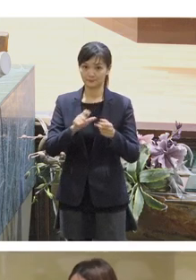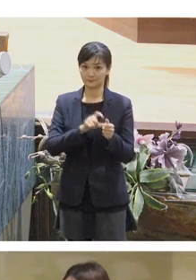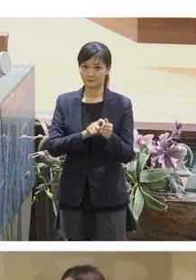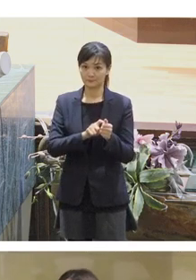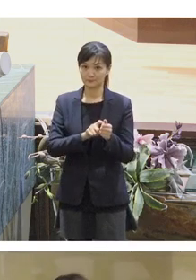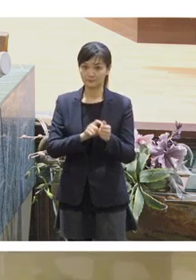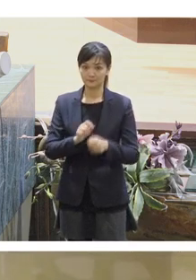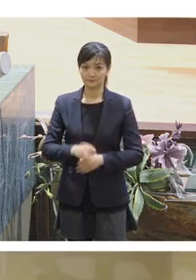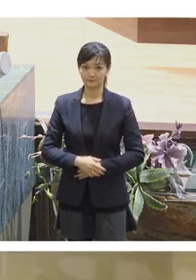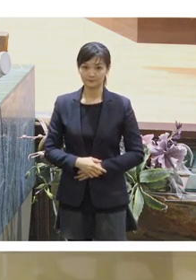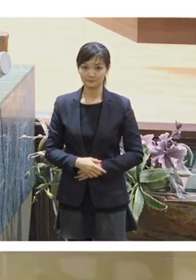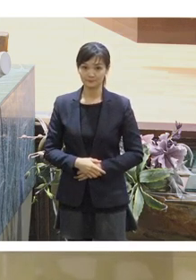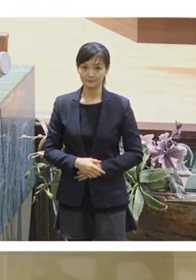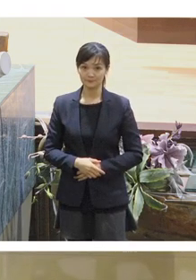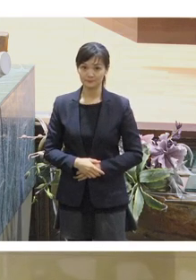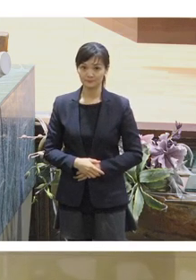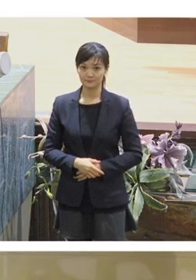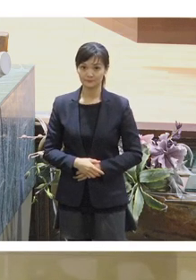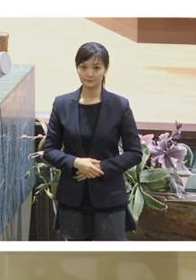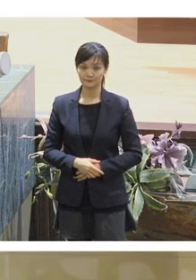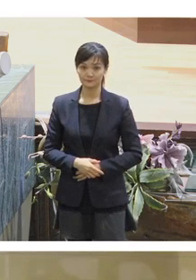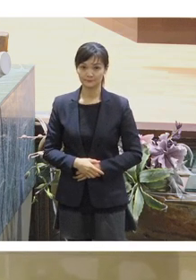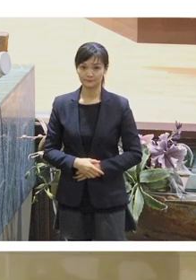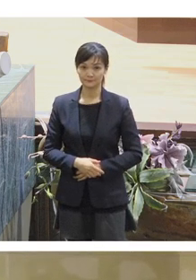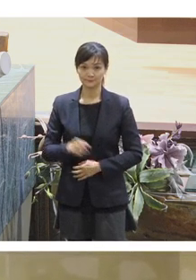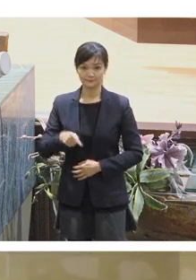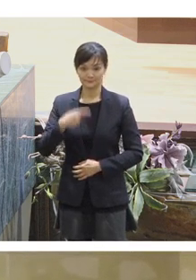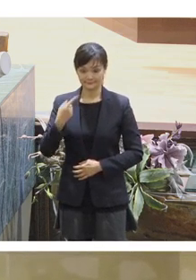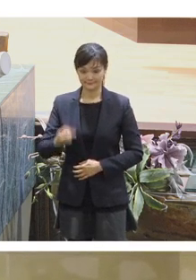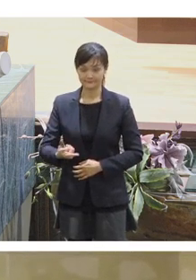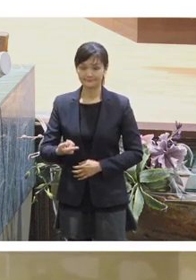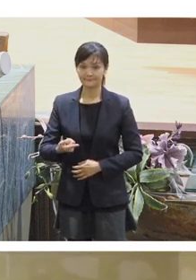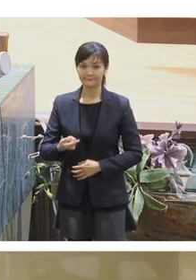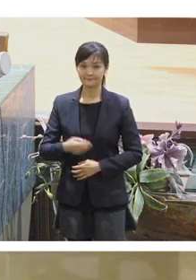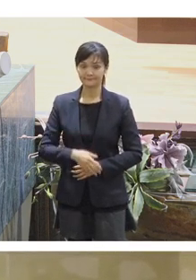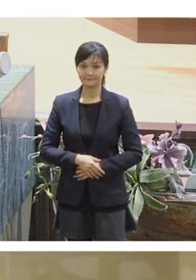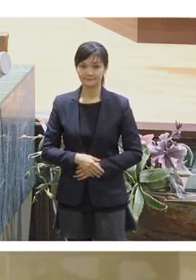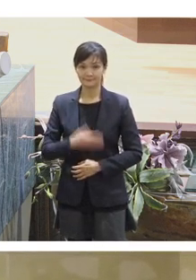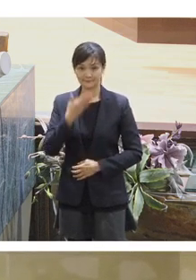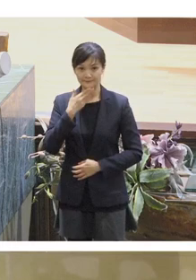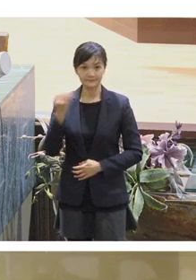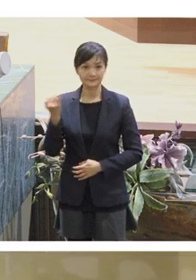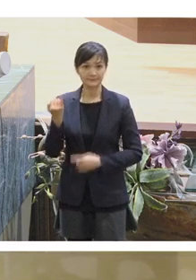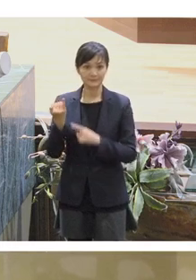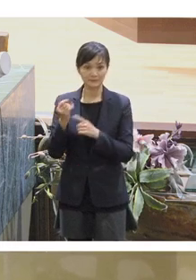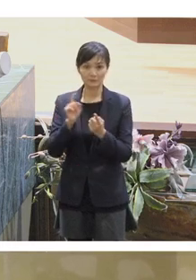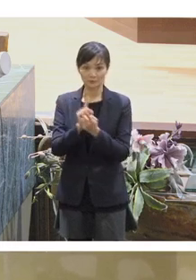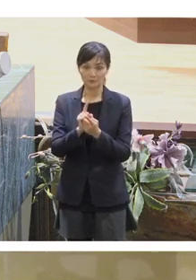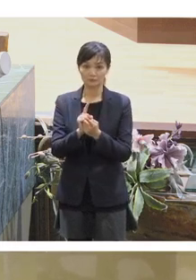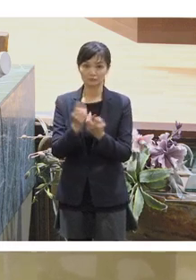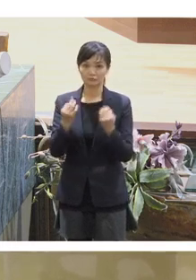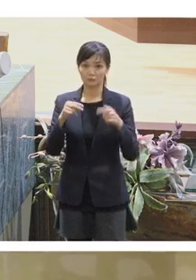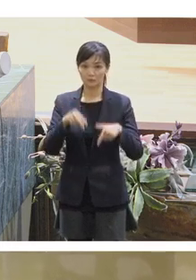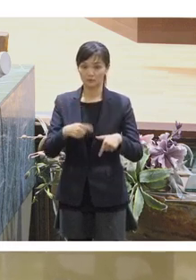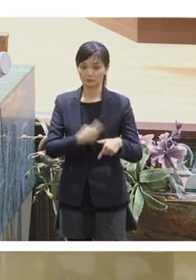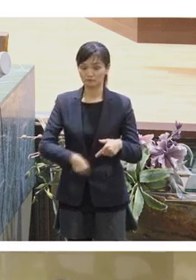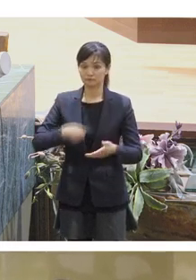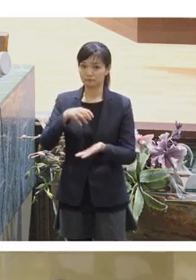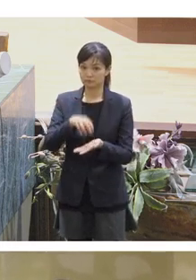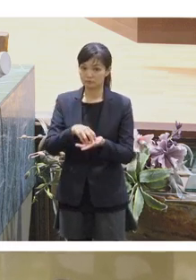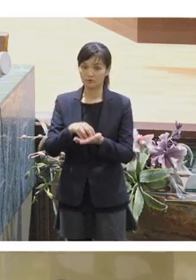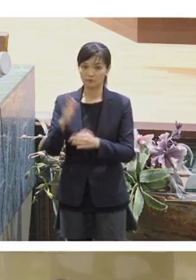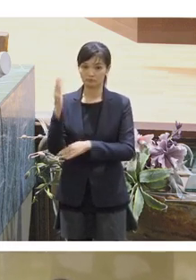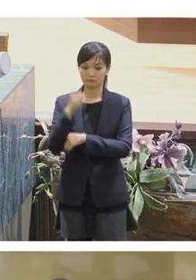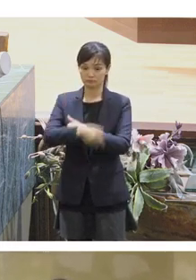相关议题，但其实下面还有另外一个是唐凤对于数位身份证的跨部会应用在